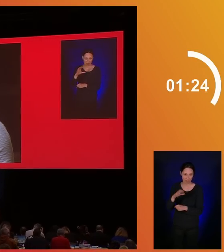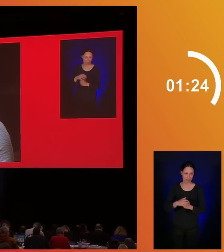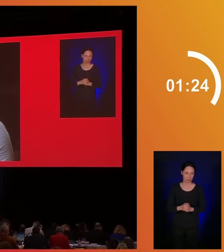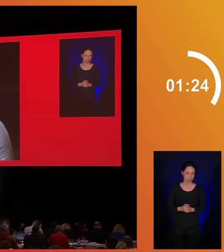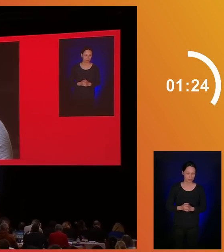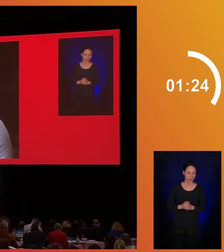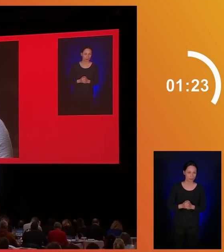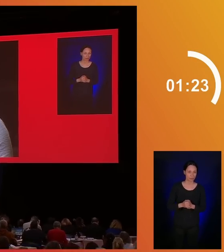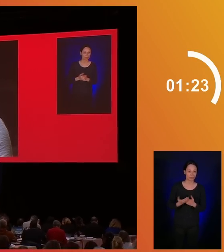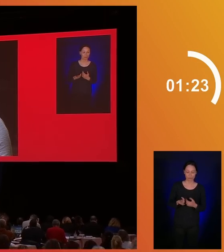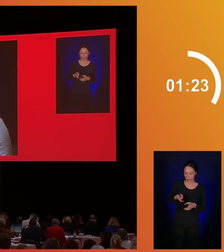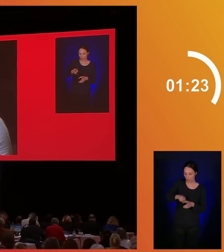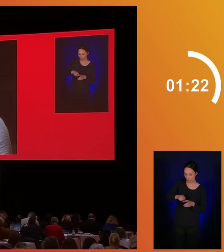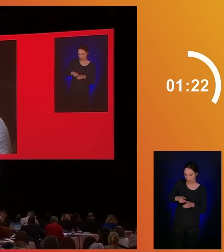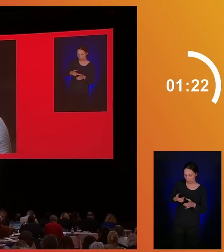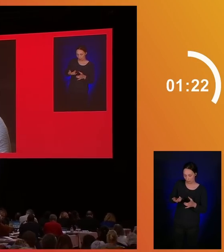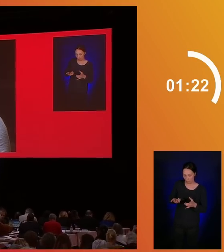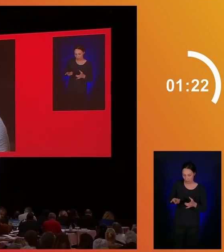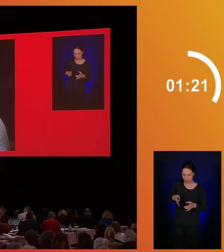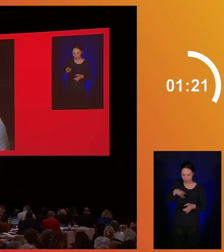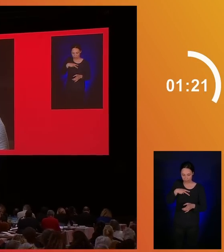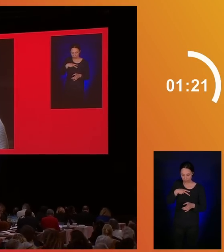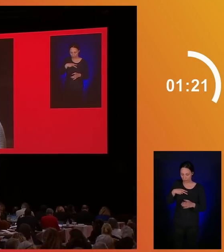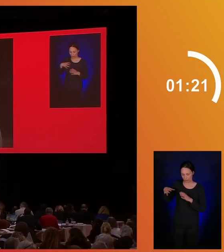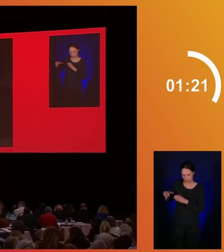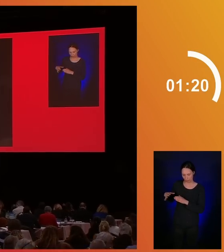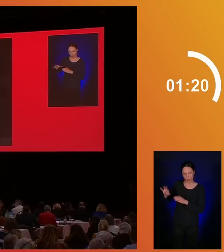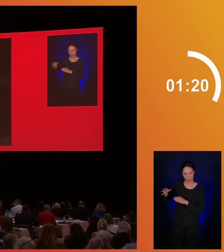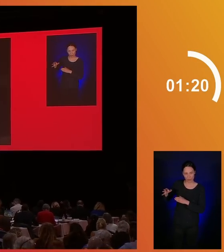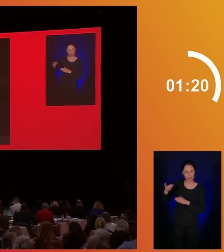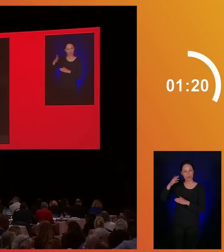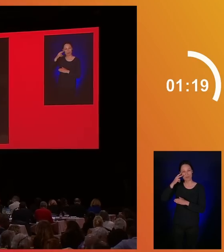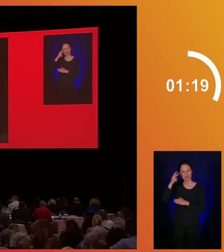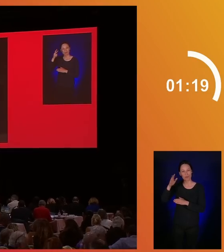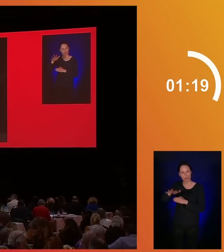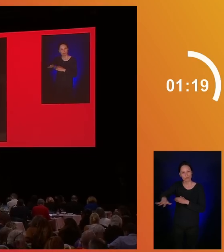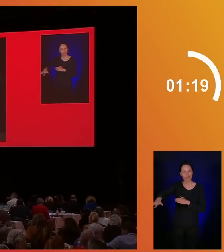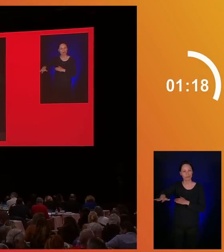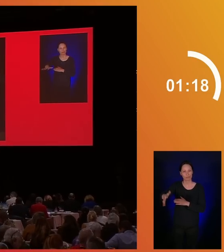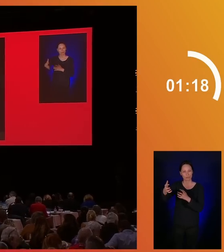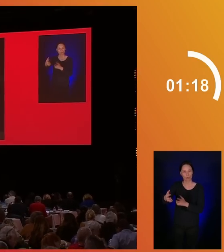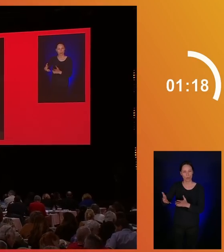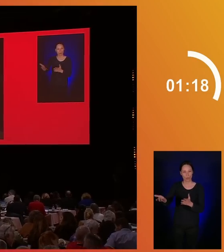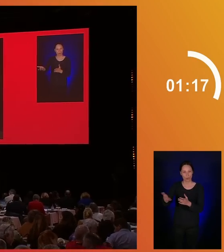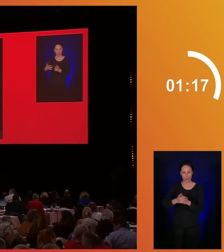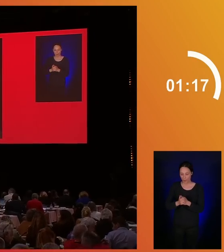Au-delà de mon syndicat, on demande à ce qu'il y ait une motion d'actualité